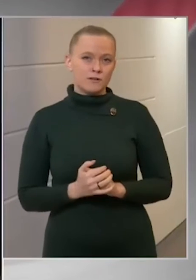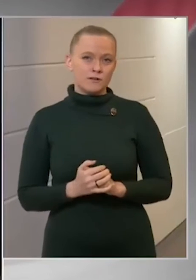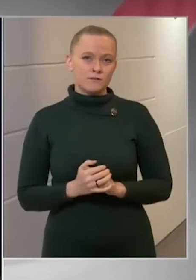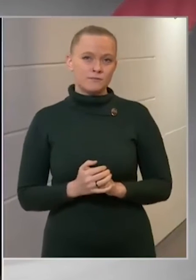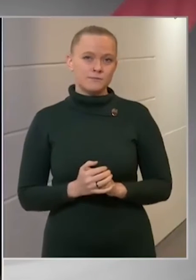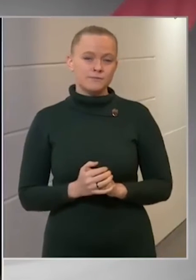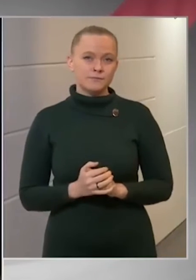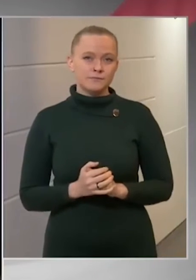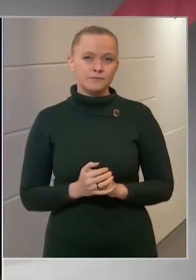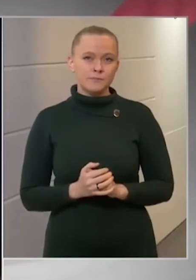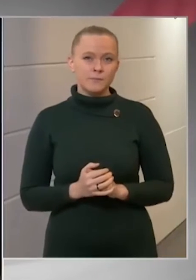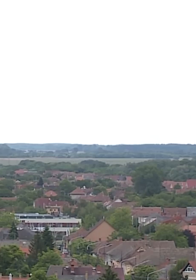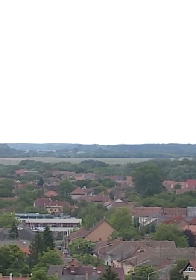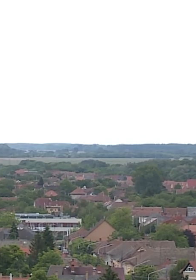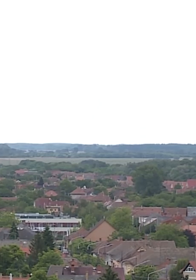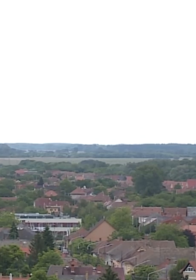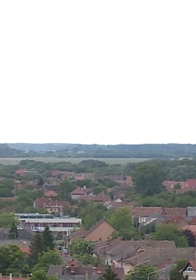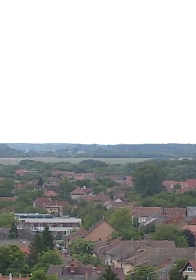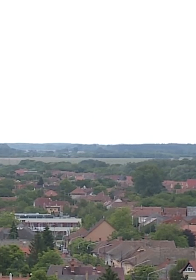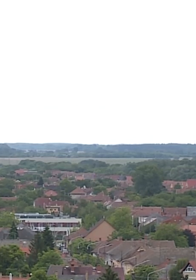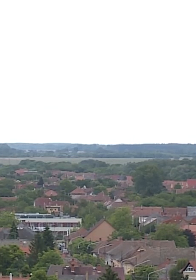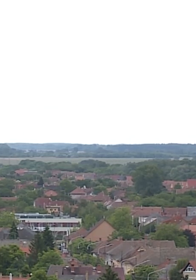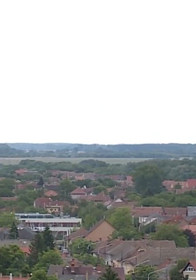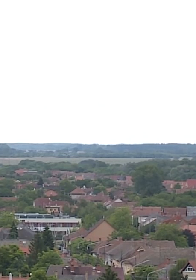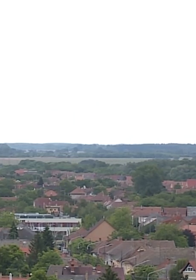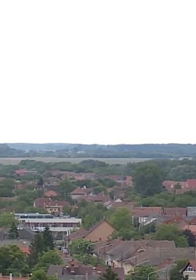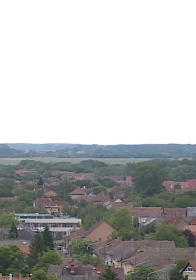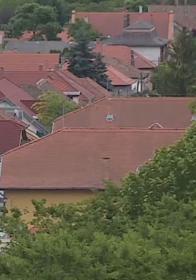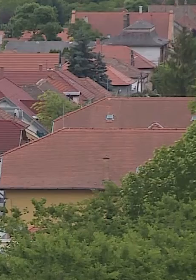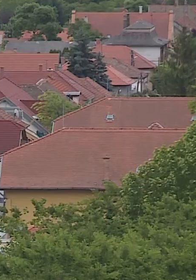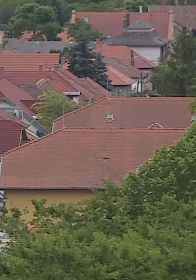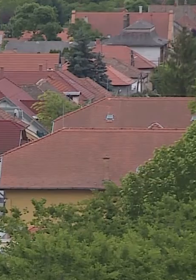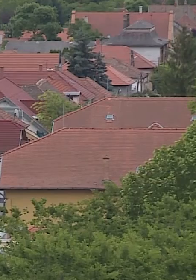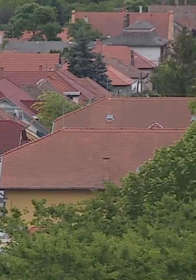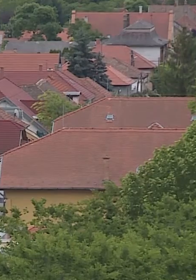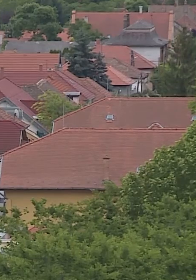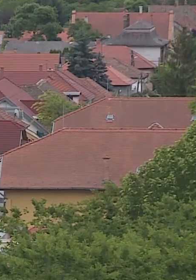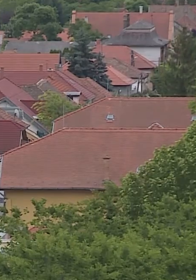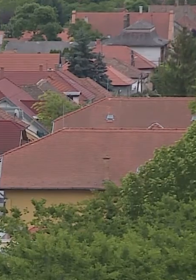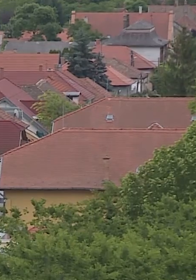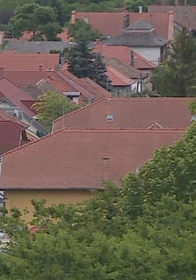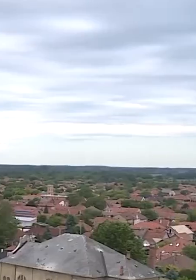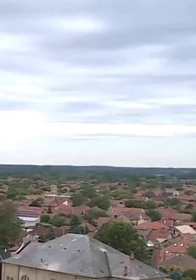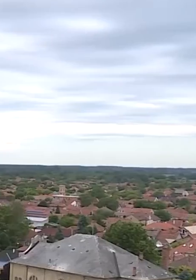védekezés szabályainak betartása. Cegléden jelenleg 188-an vannak olyanok, akik igazolt beteggel